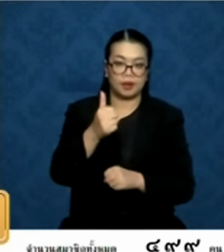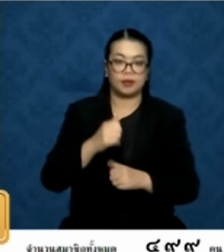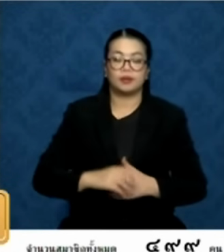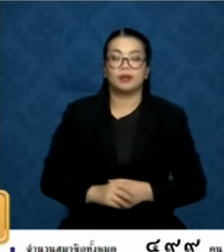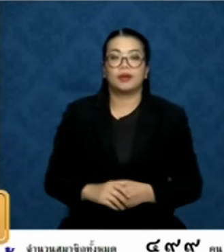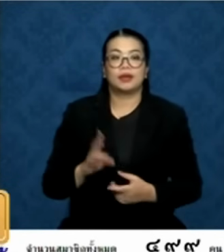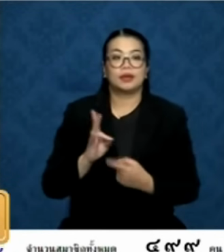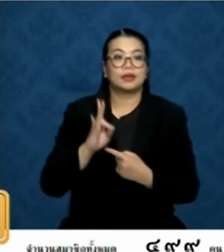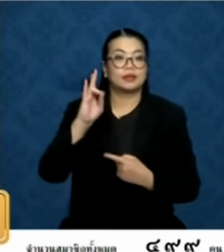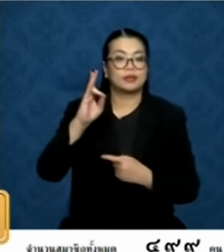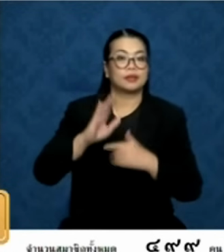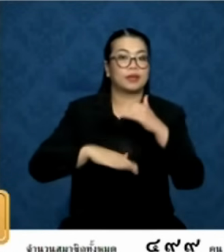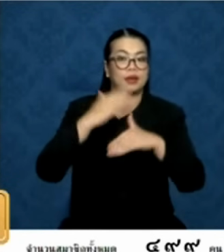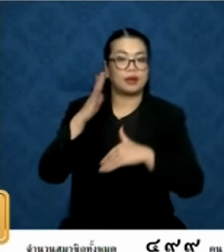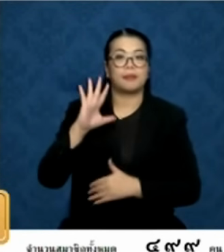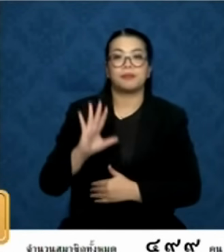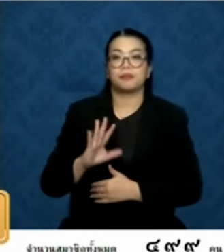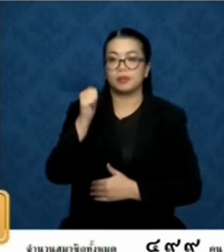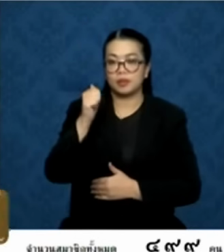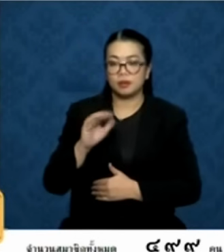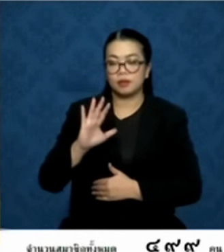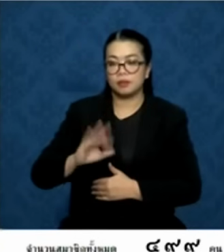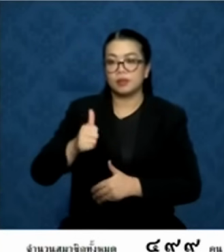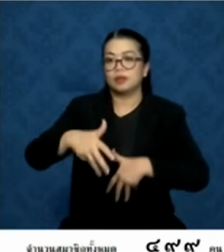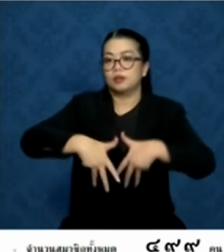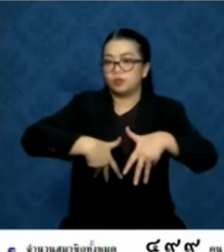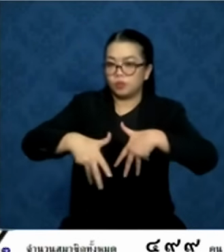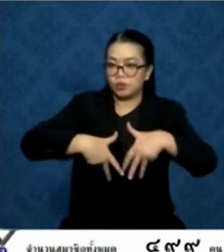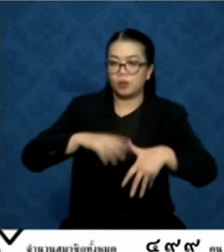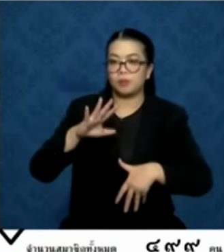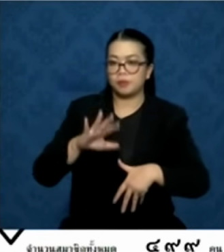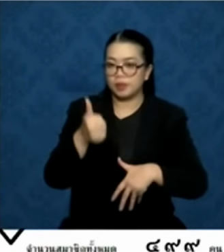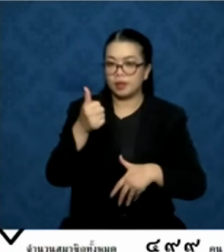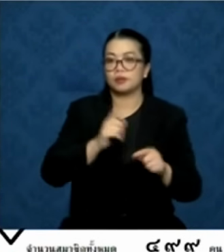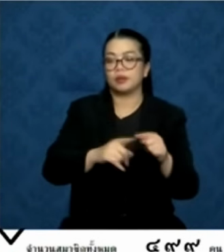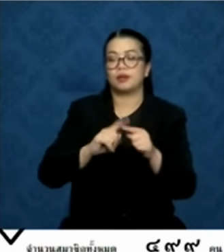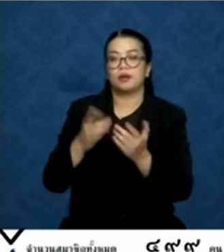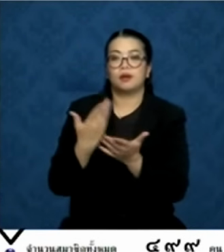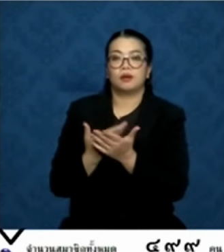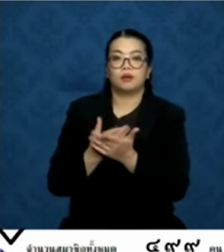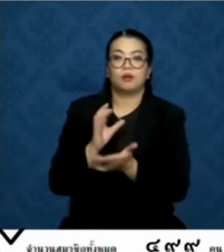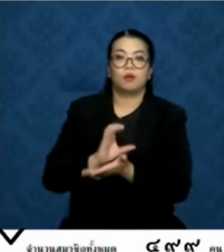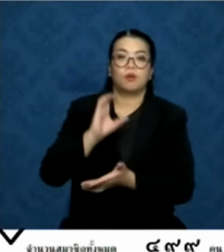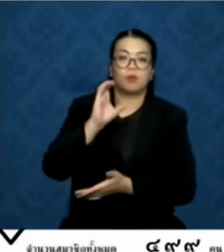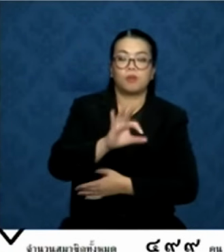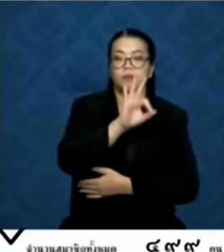ข้อ7การพัฒนาพื้นเมืองการพัฒนาพื้นที่และเมืองน่าอยู่อัจฉริยะก็ประมาณ